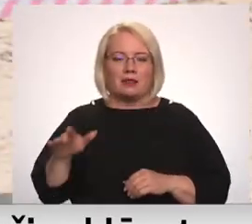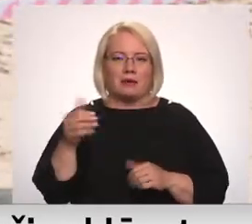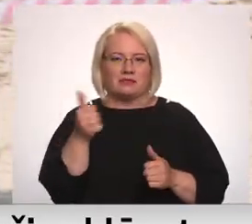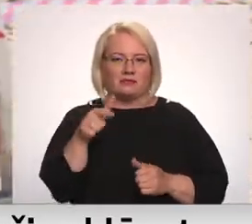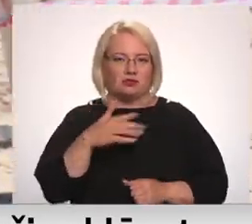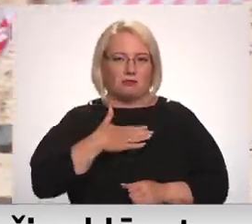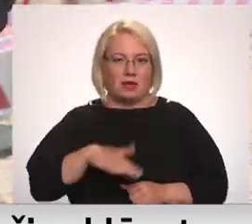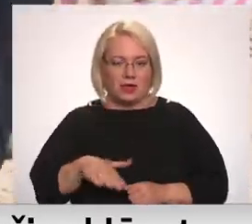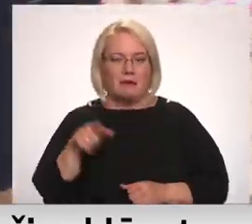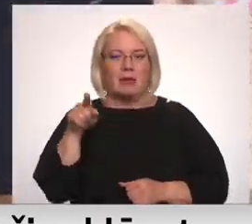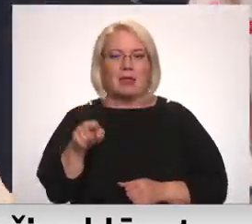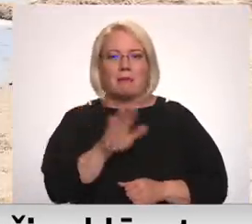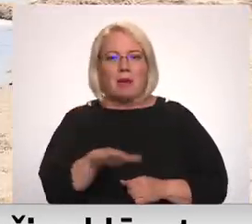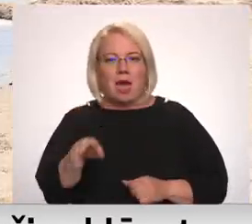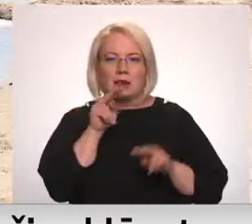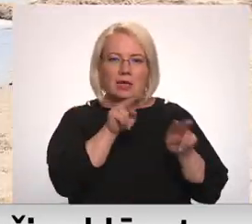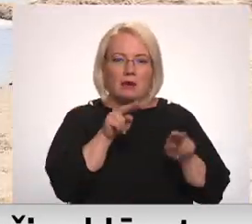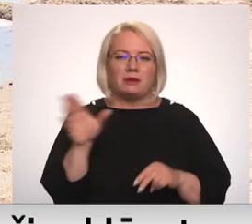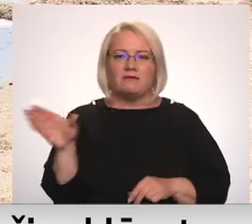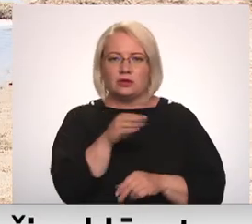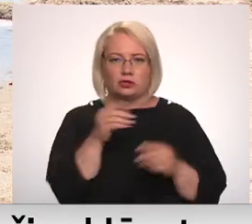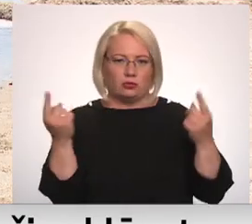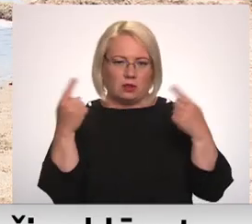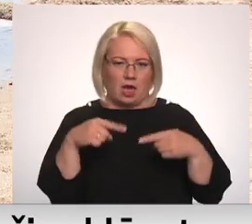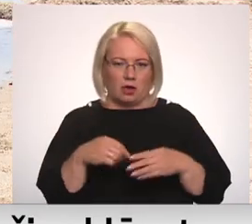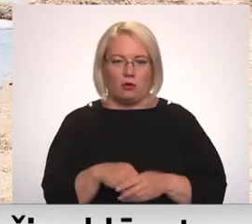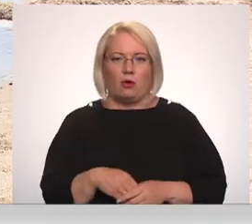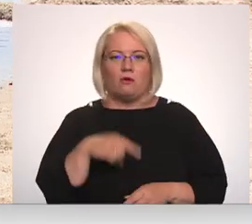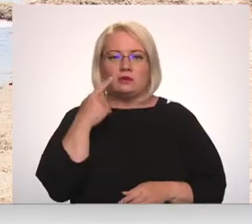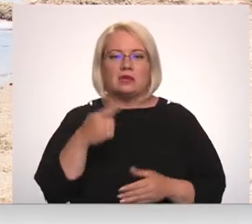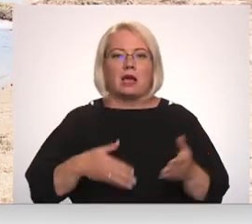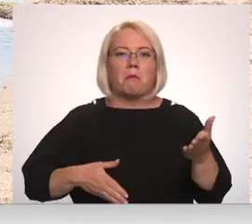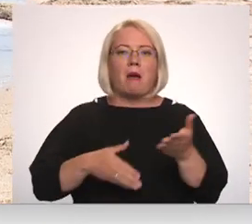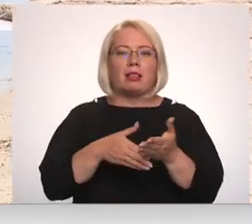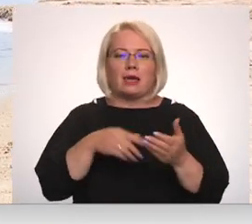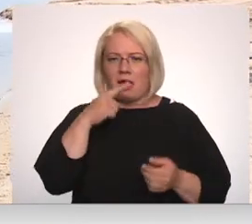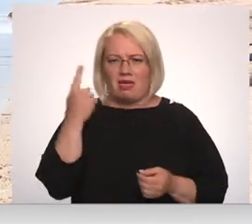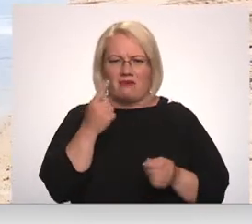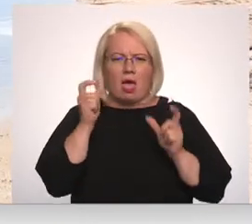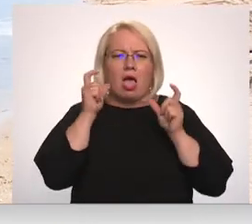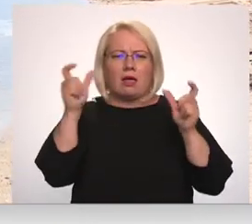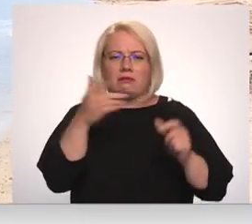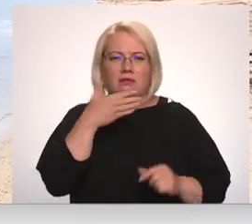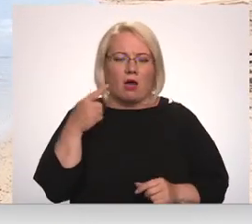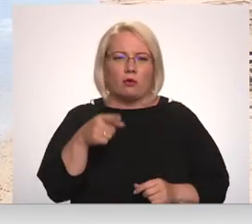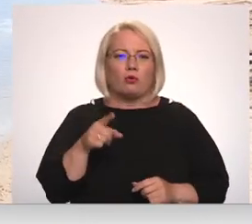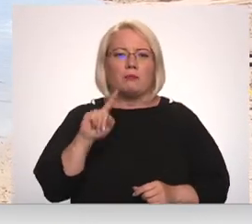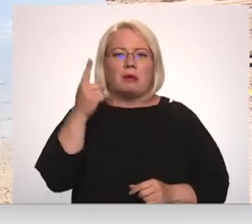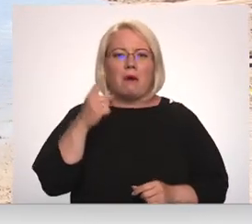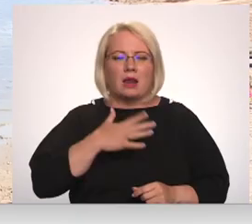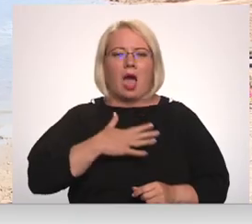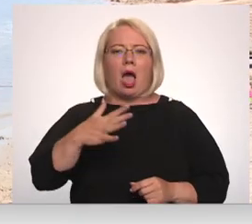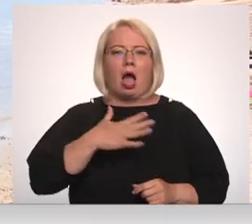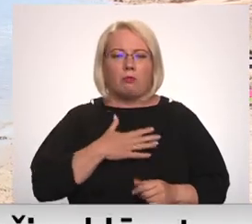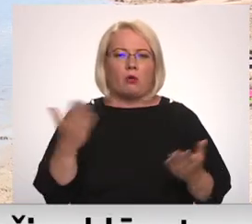peldētāji ir jāpieskata nepārtraukti. Palīgā neviens līdzēs nesauc, jo tur ir priemā arī elpot, nevis